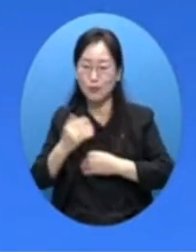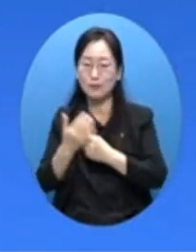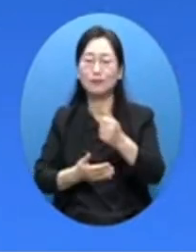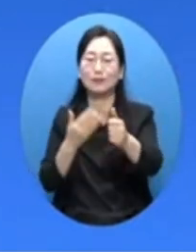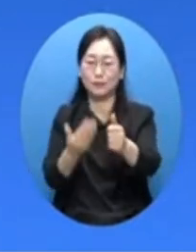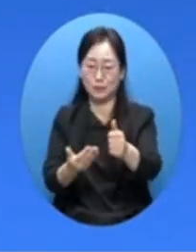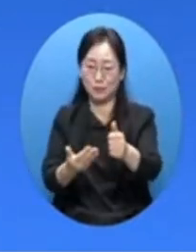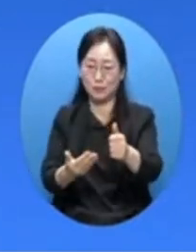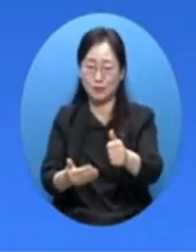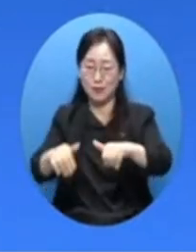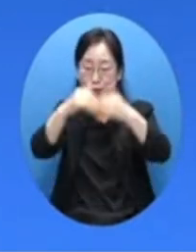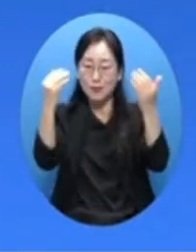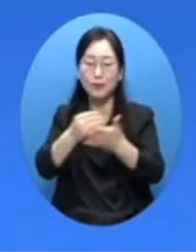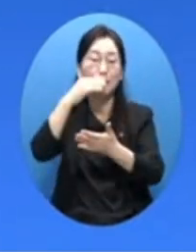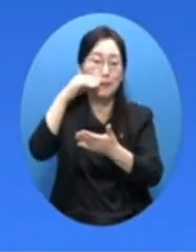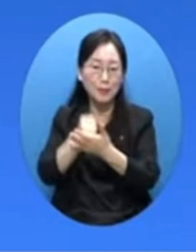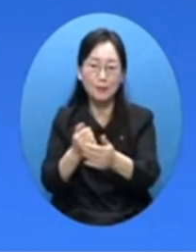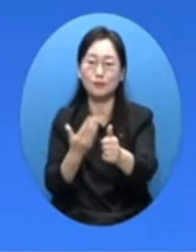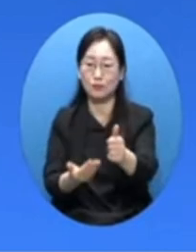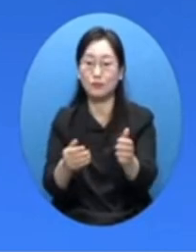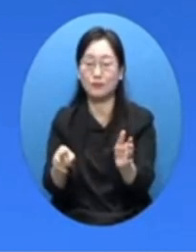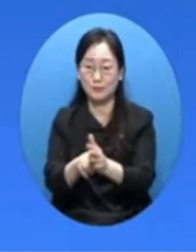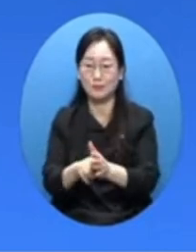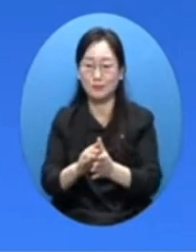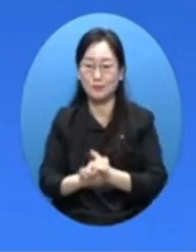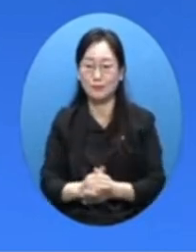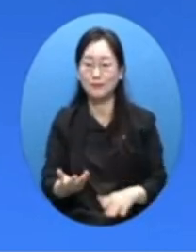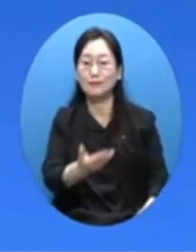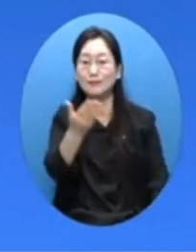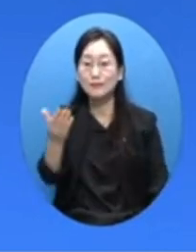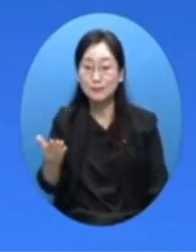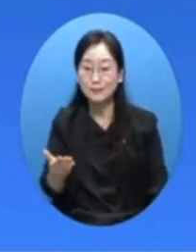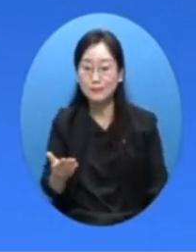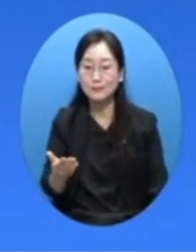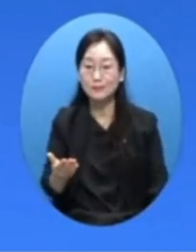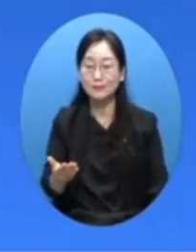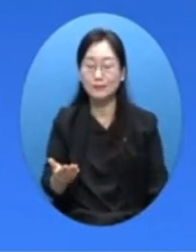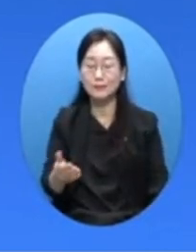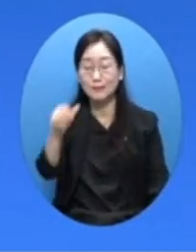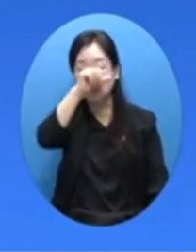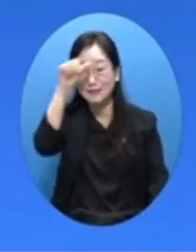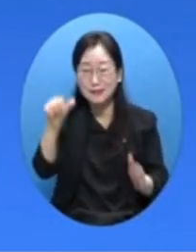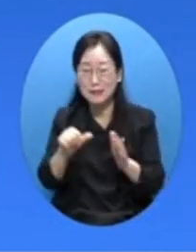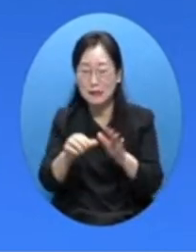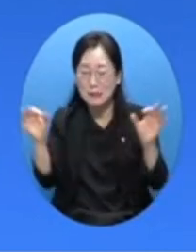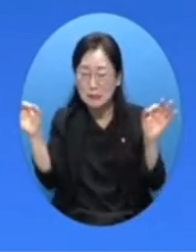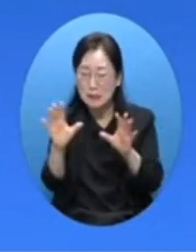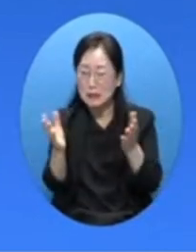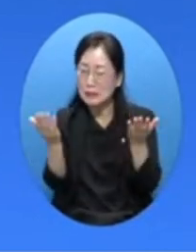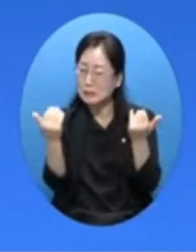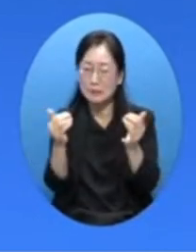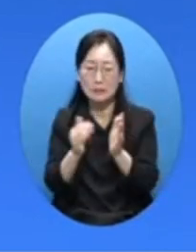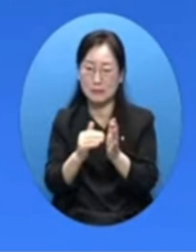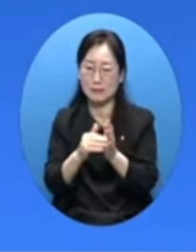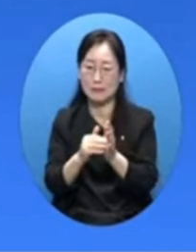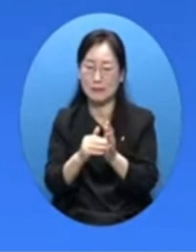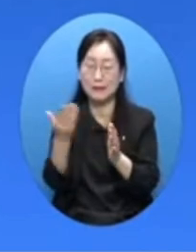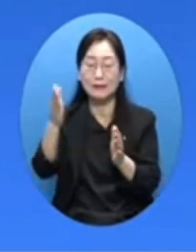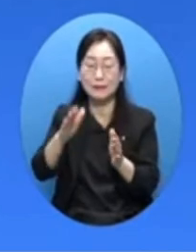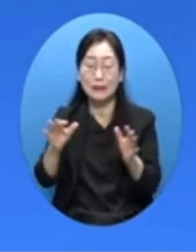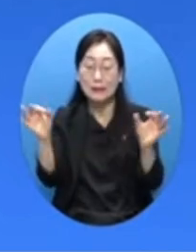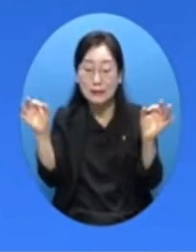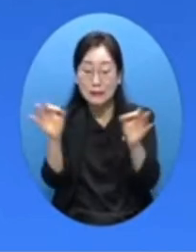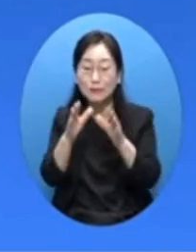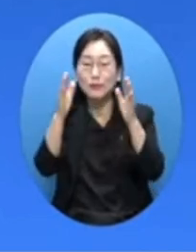주시고 만사 형통하게 만들어 주실 것입니다. 여러분, 인생은 짧게 지나갑니다. 그러나 짧은